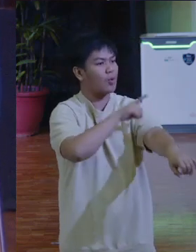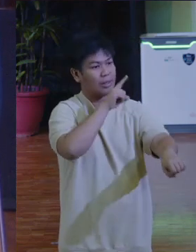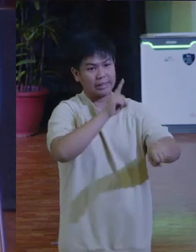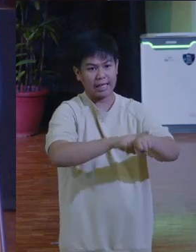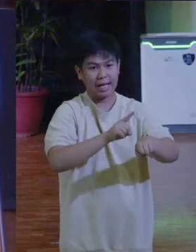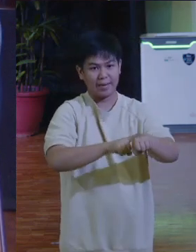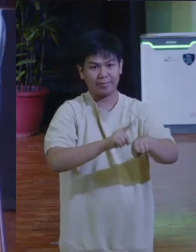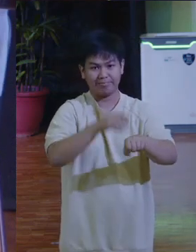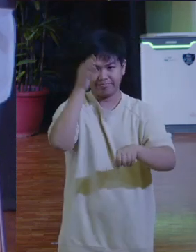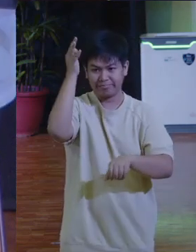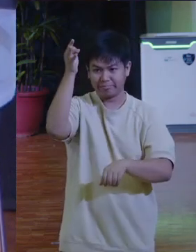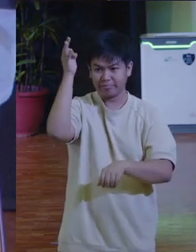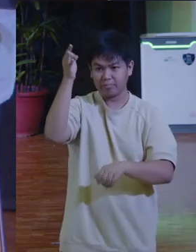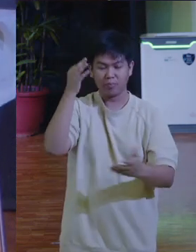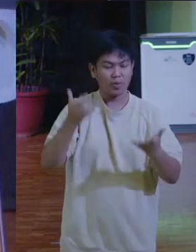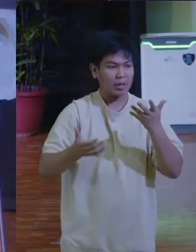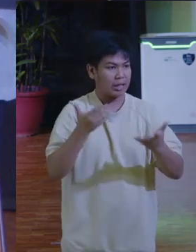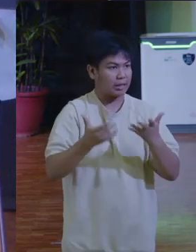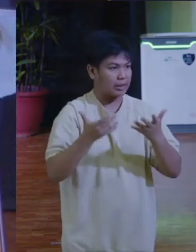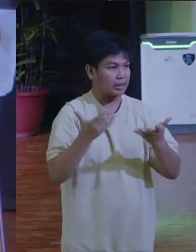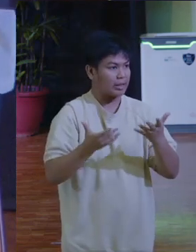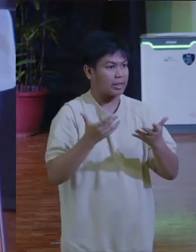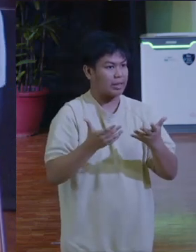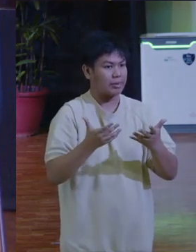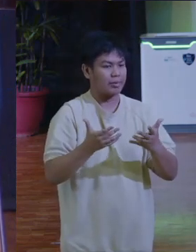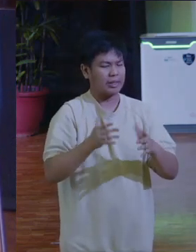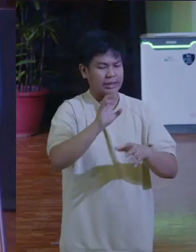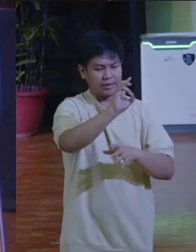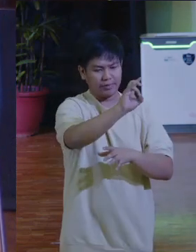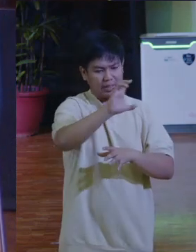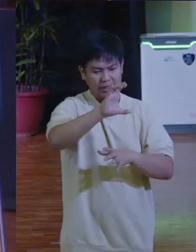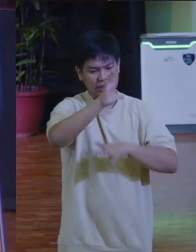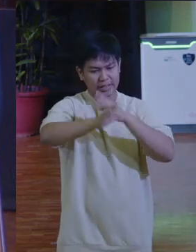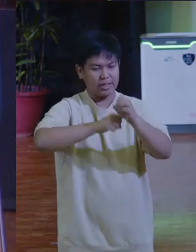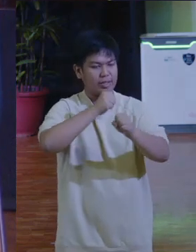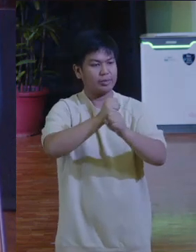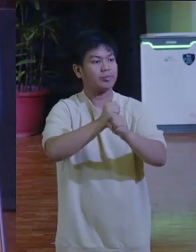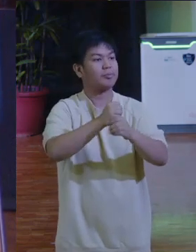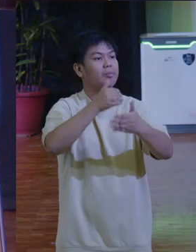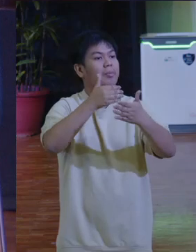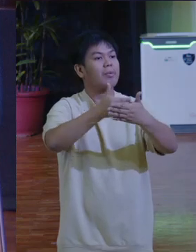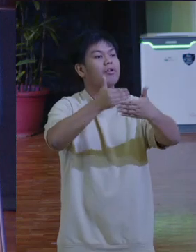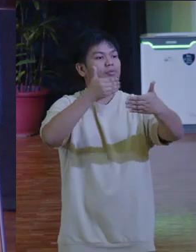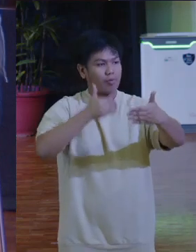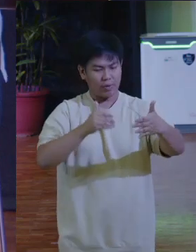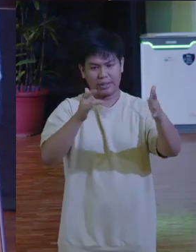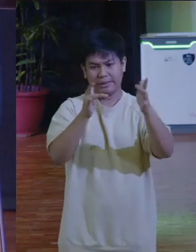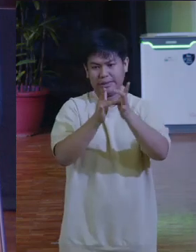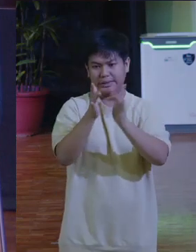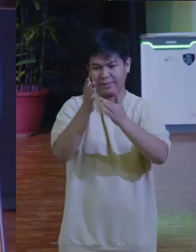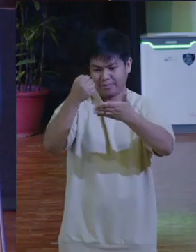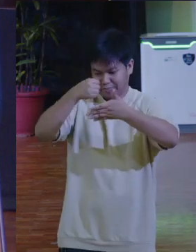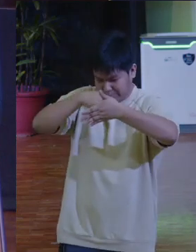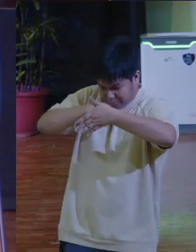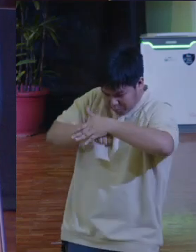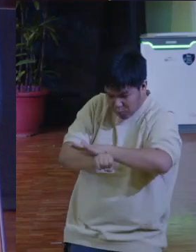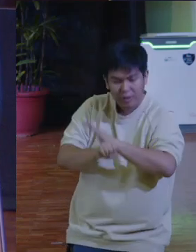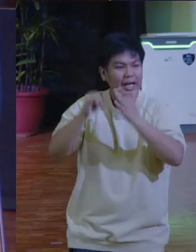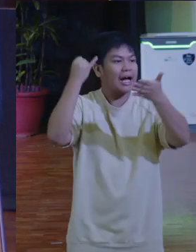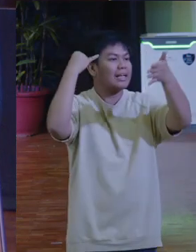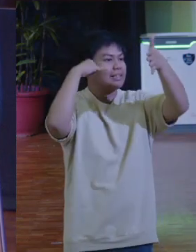BC. So mga 700 years bago dumating ang ating Panginoong Hesukristo, ang mga talatang ating